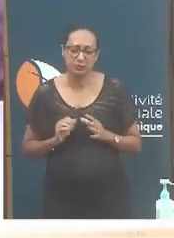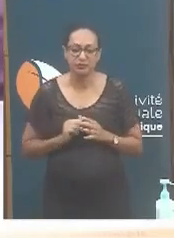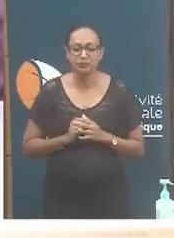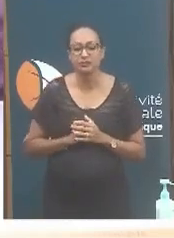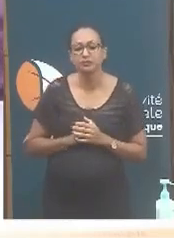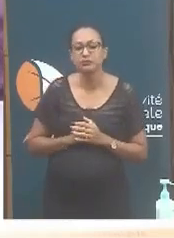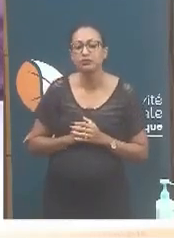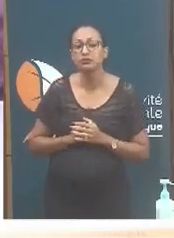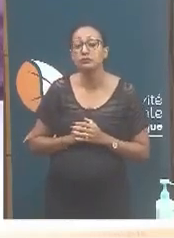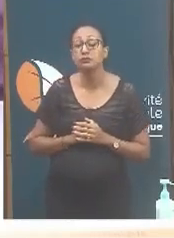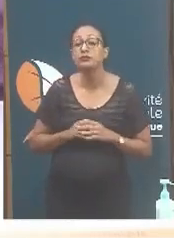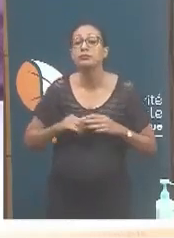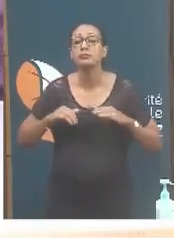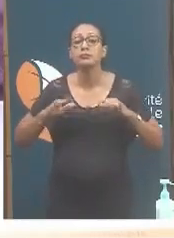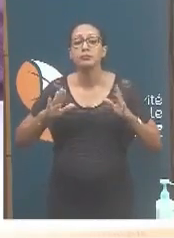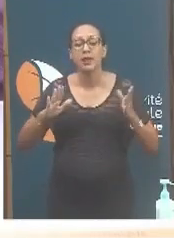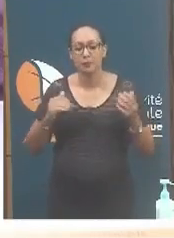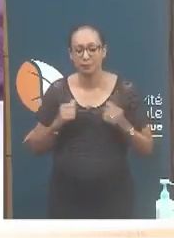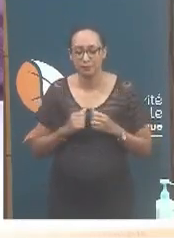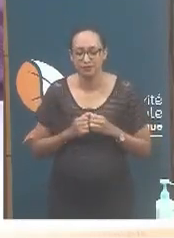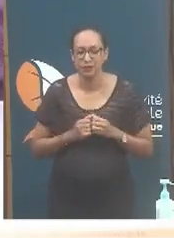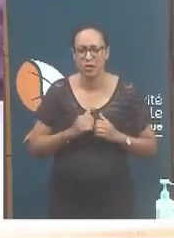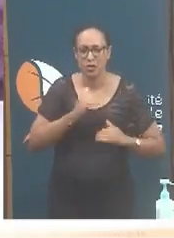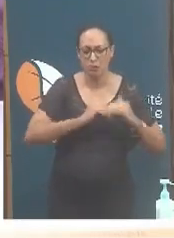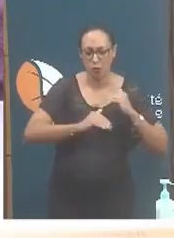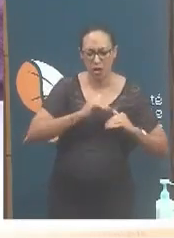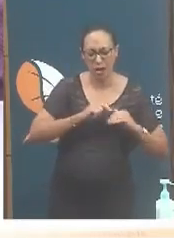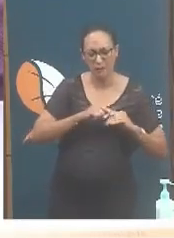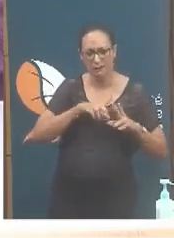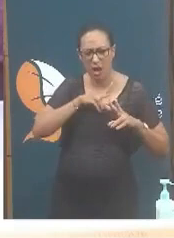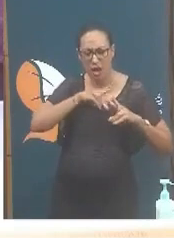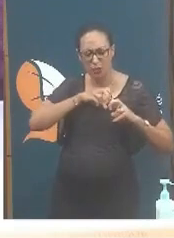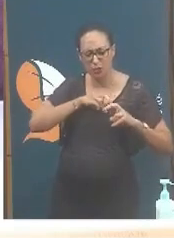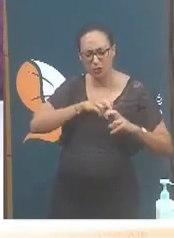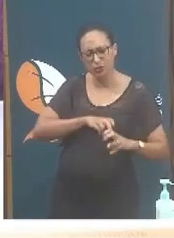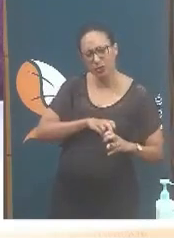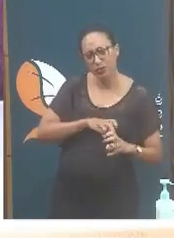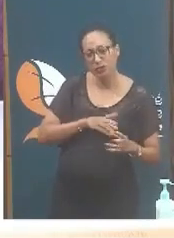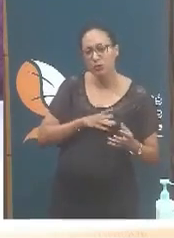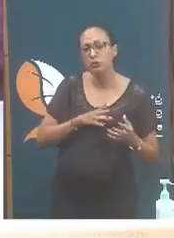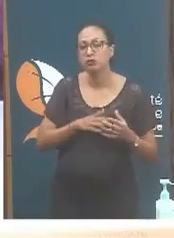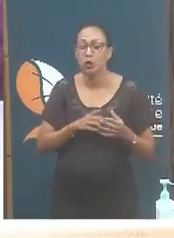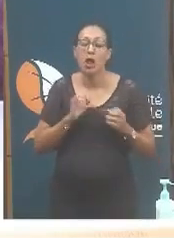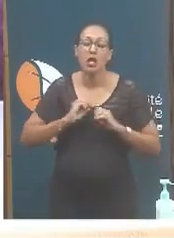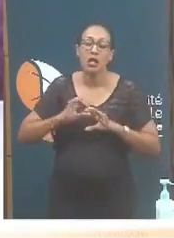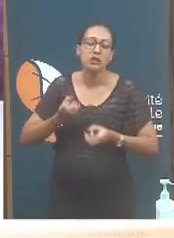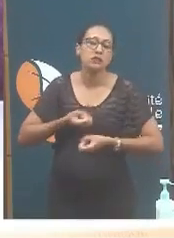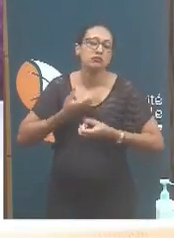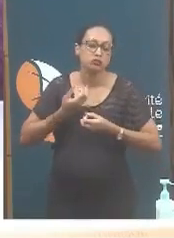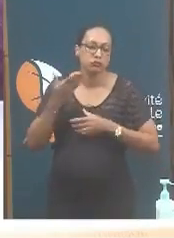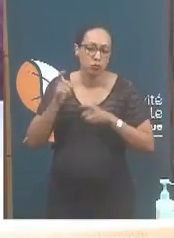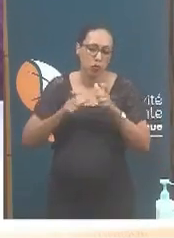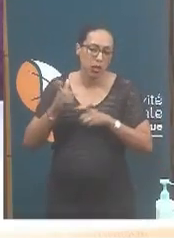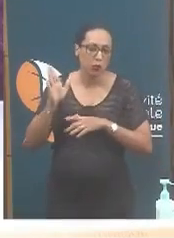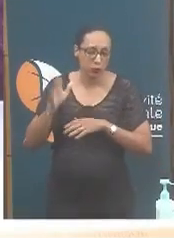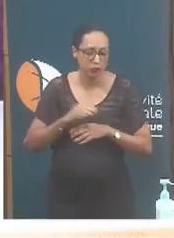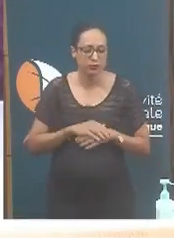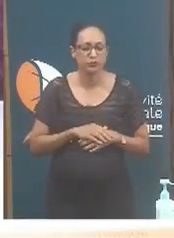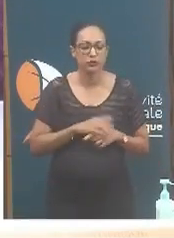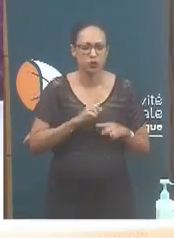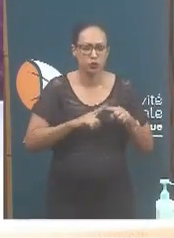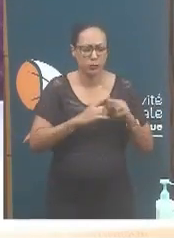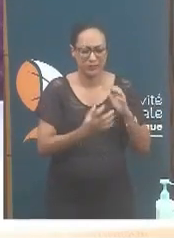examinons la partie programmatique, je ne vais pas entrer dans tous les détails, je vais laisser la place pour mes collègues après. La première chose qui